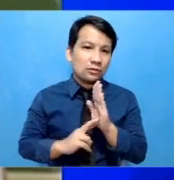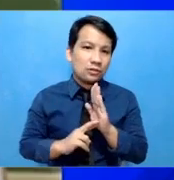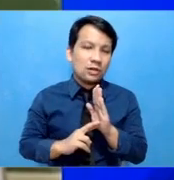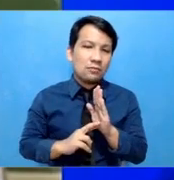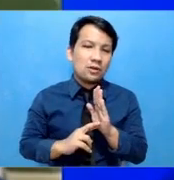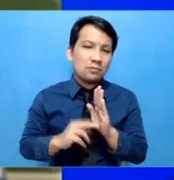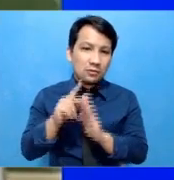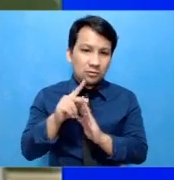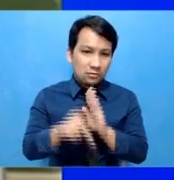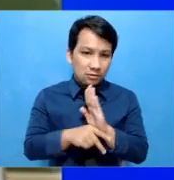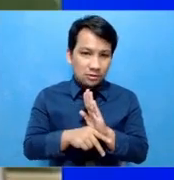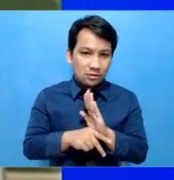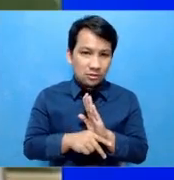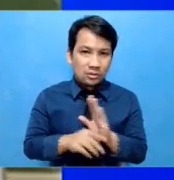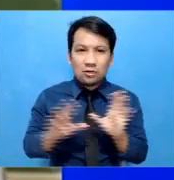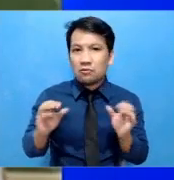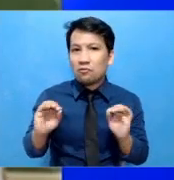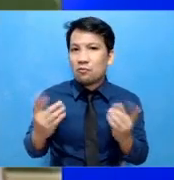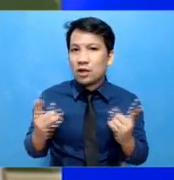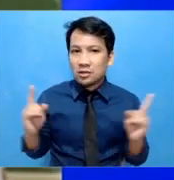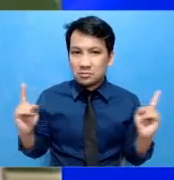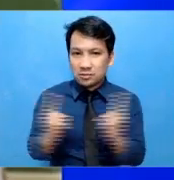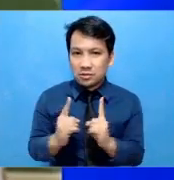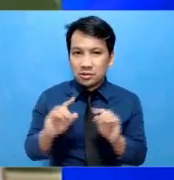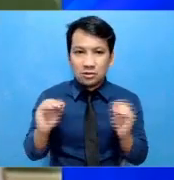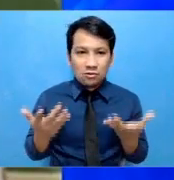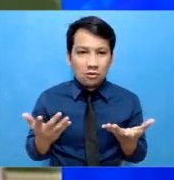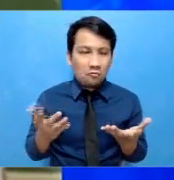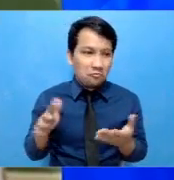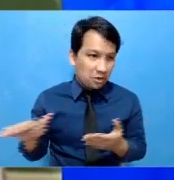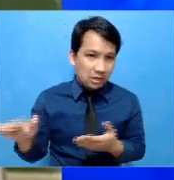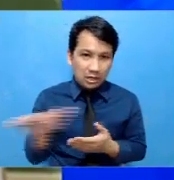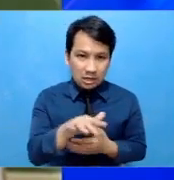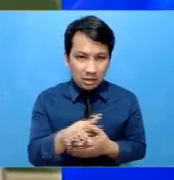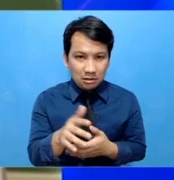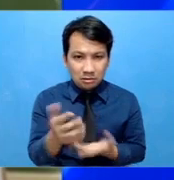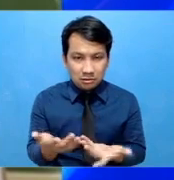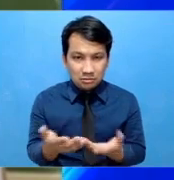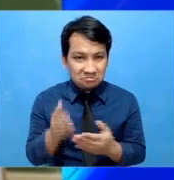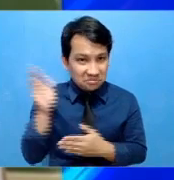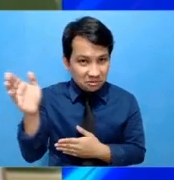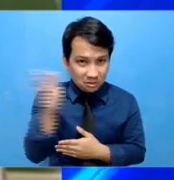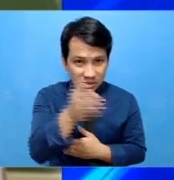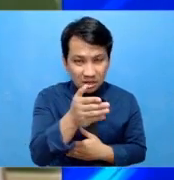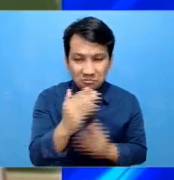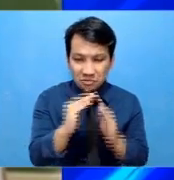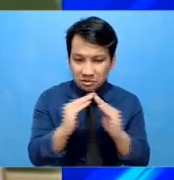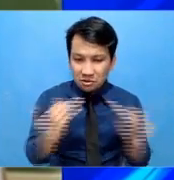no more face-to-face, no more house-to-house campaign.